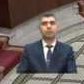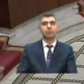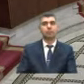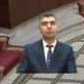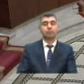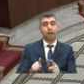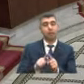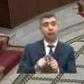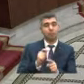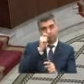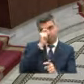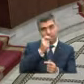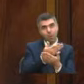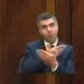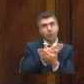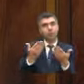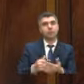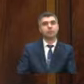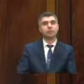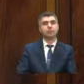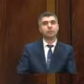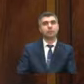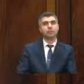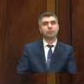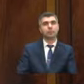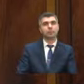أحيي جميع الأخوات والإخوان